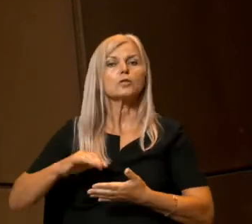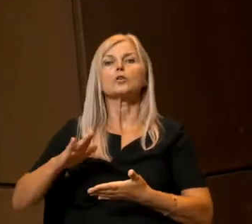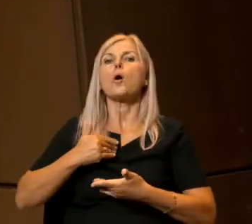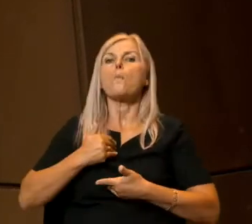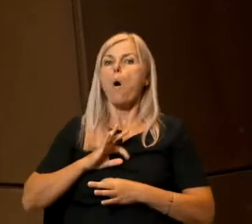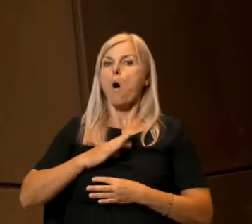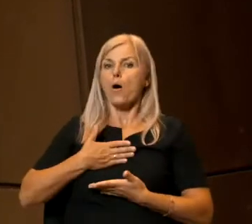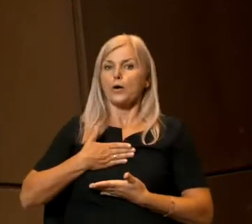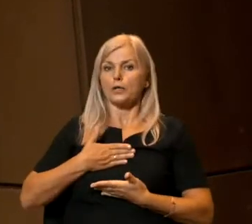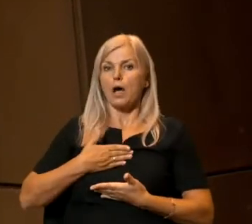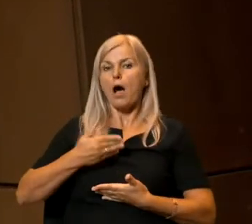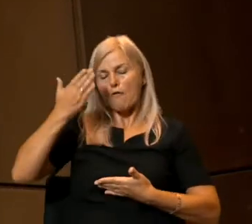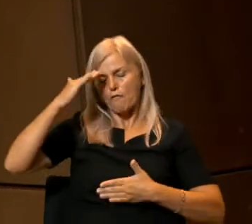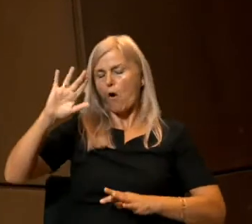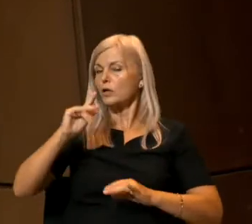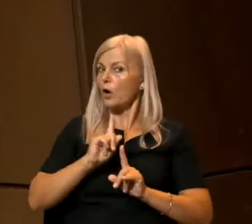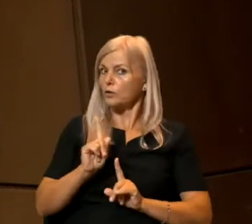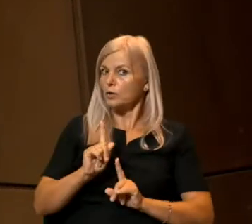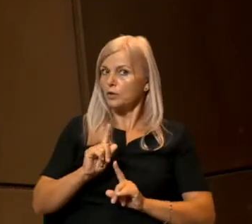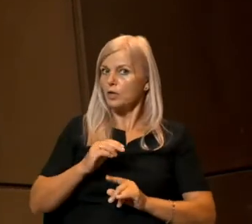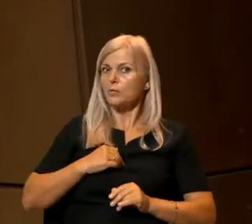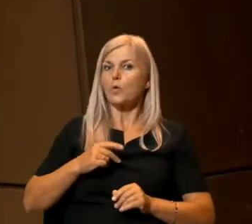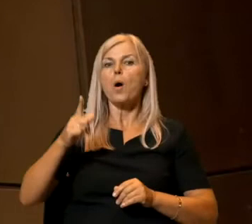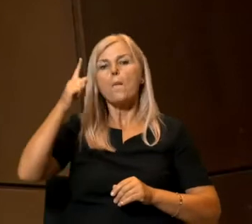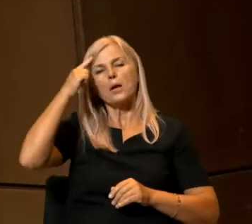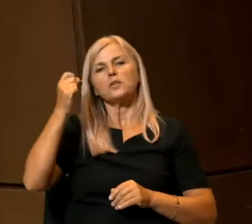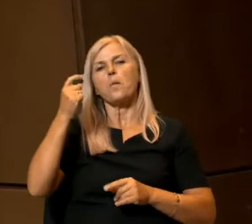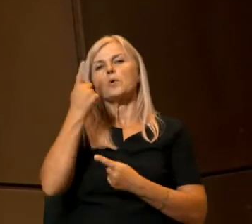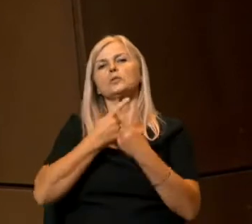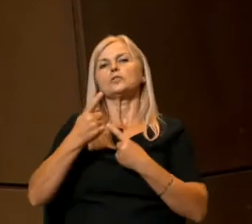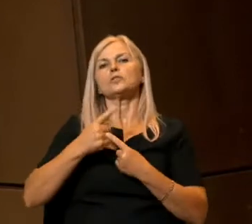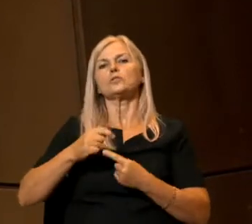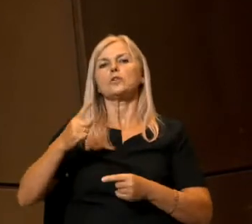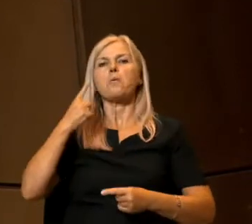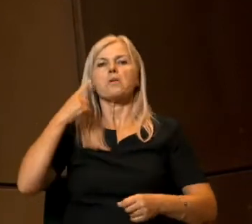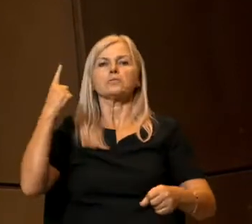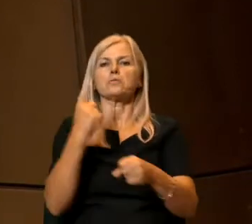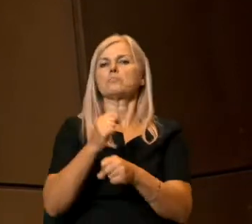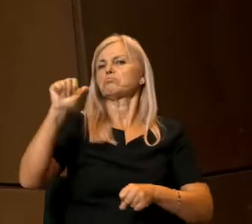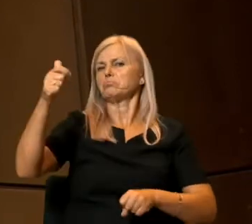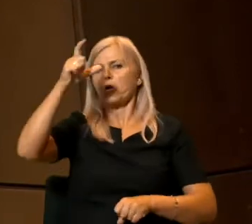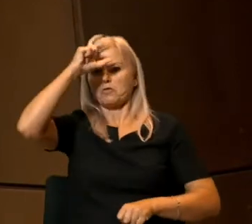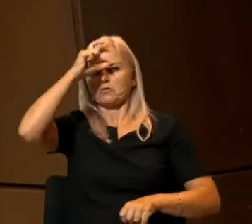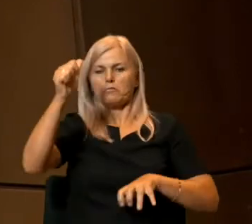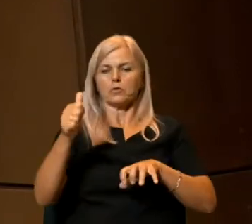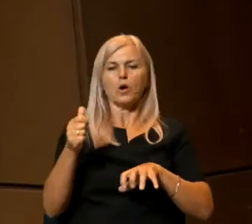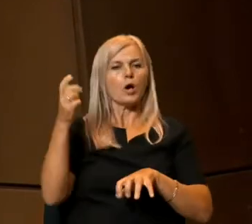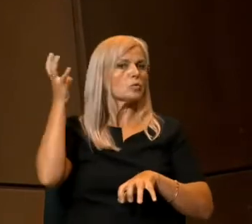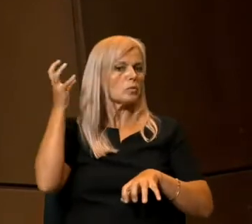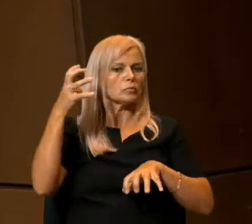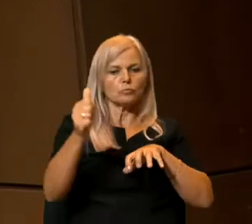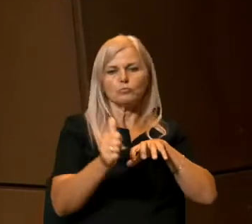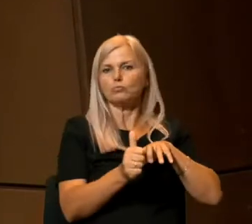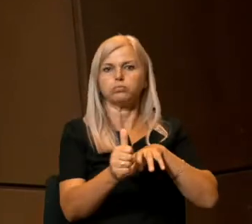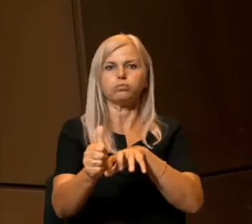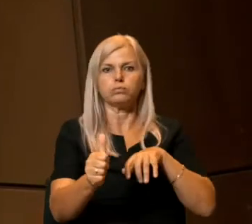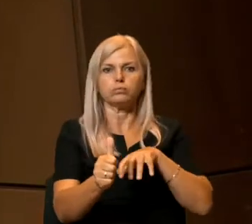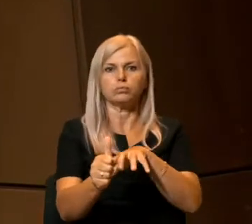mojej woli. To byłoby populistyczne założenie, ale oznacza to, że mam wpływ na ich kształtowanie, mam